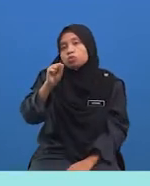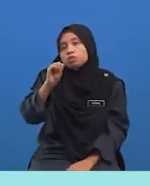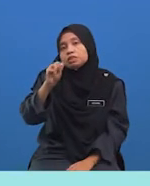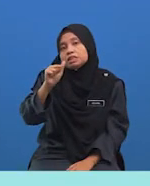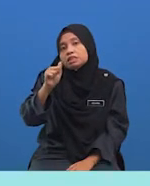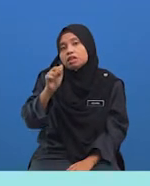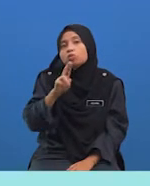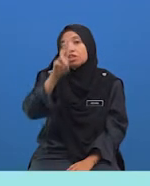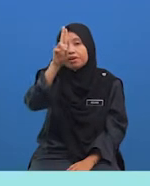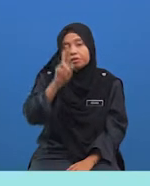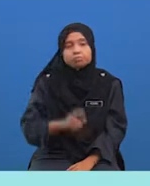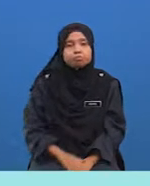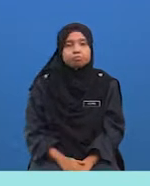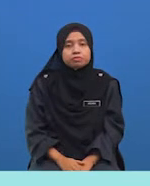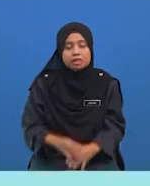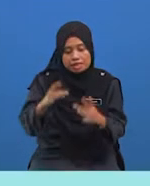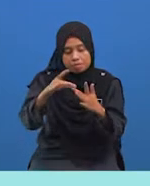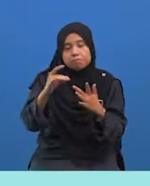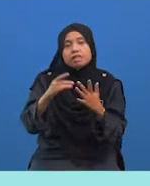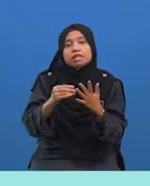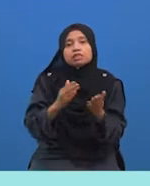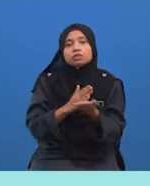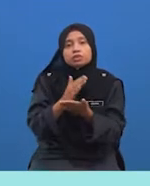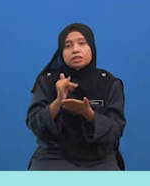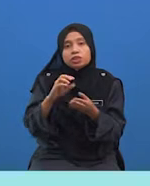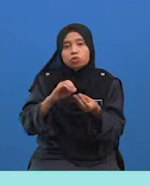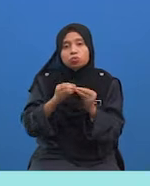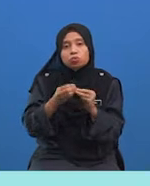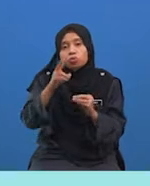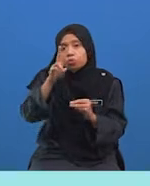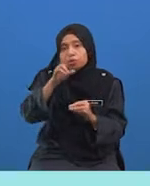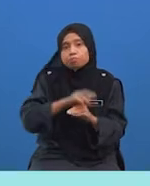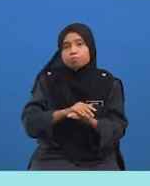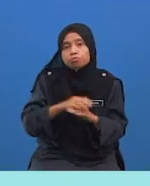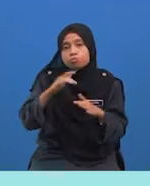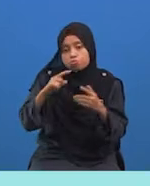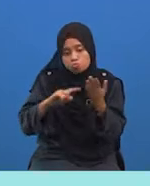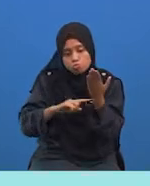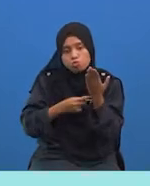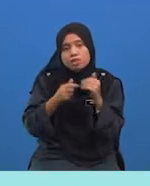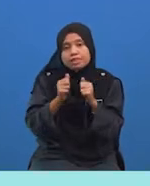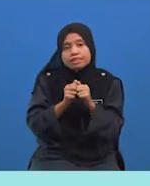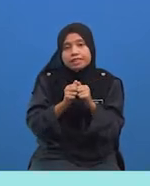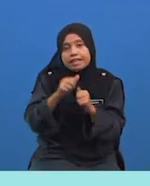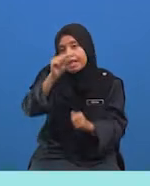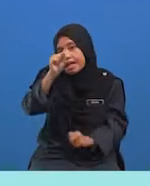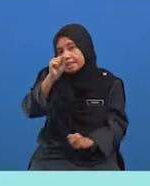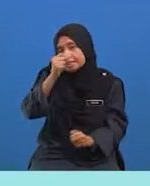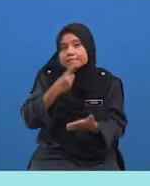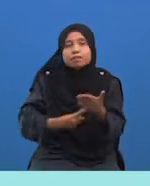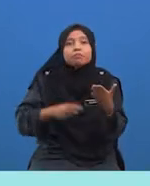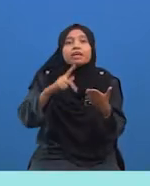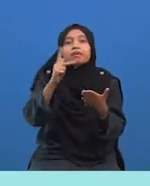Utara. Seterusnya, kita pilih nombor 2. Bermula dengan huruf S.